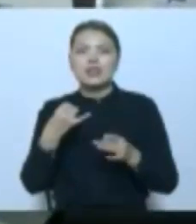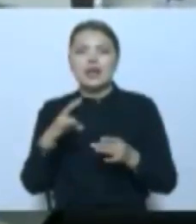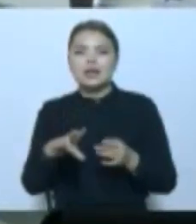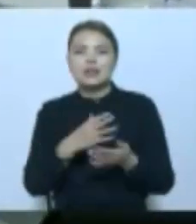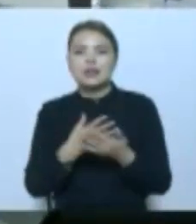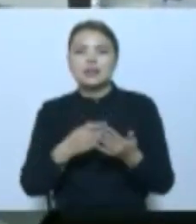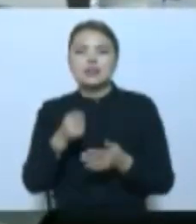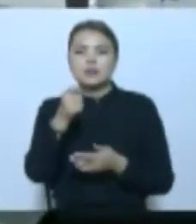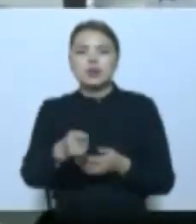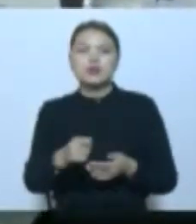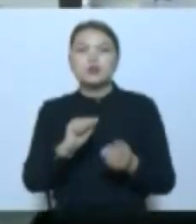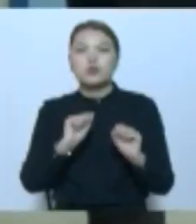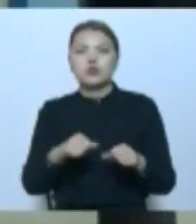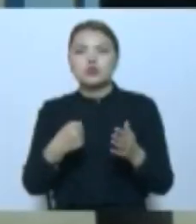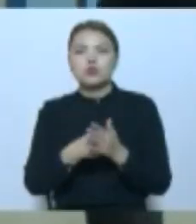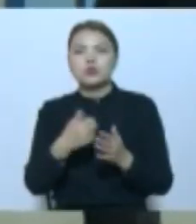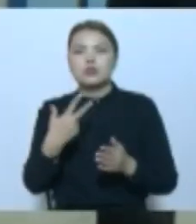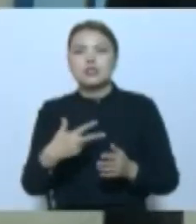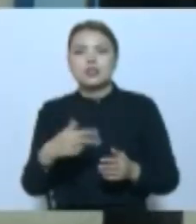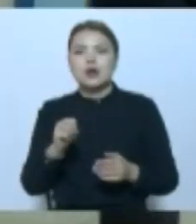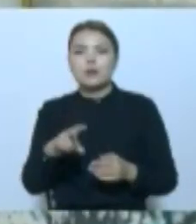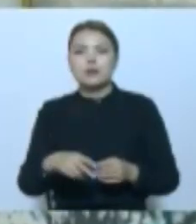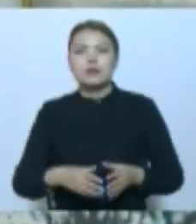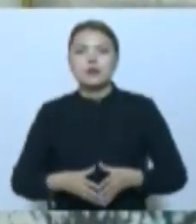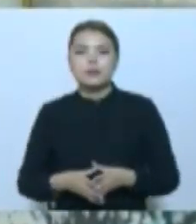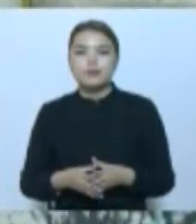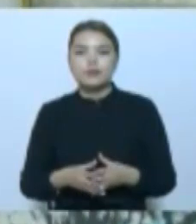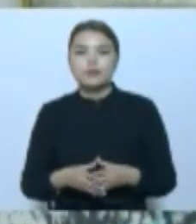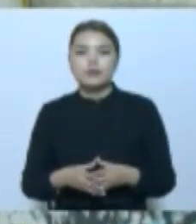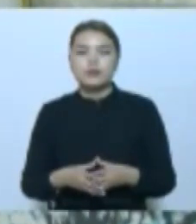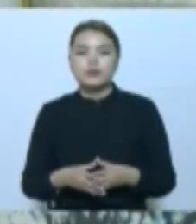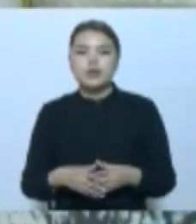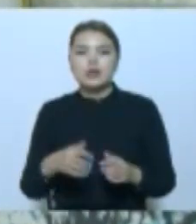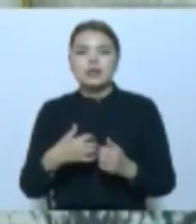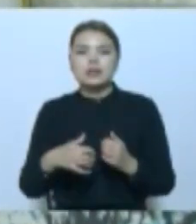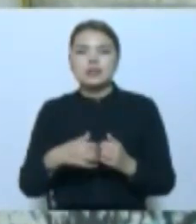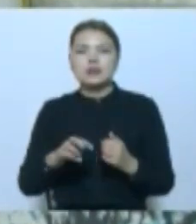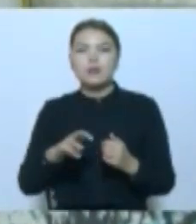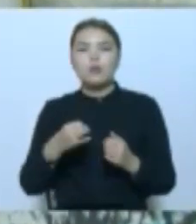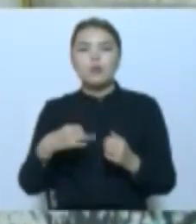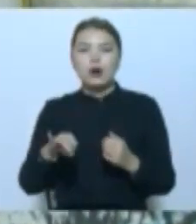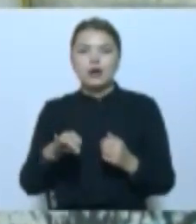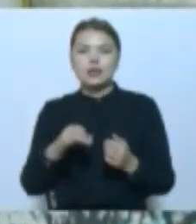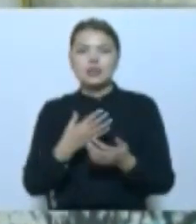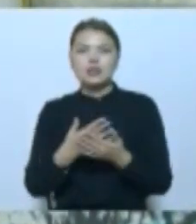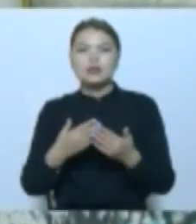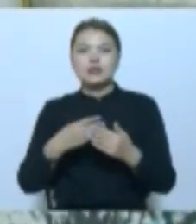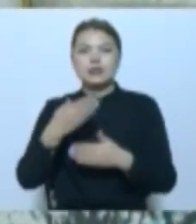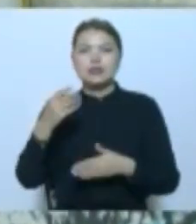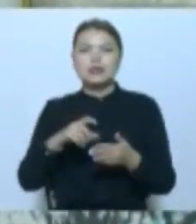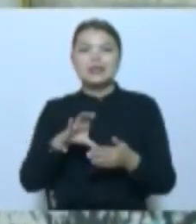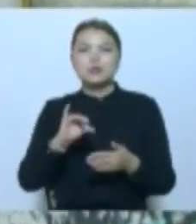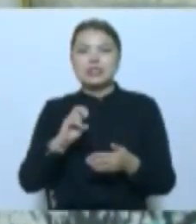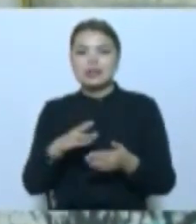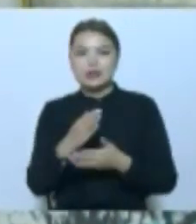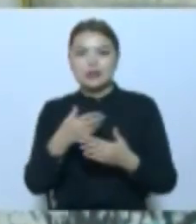сроки сдачи будут продлены до 30 апреля после где-то середине мая выйдет официальный список Кто